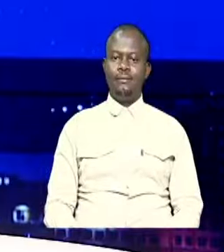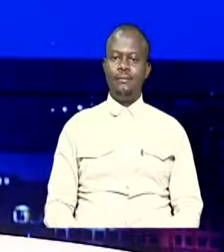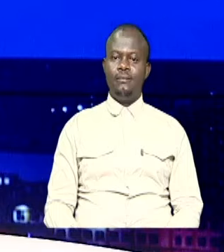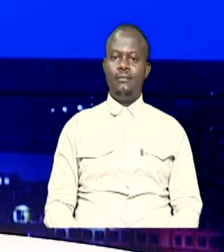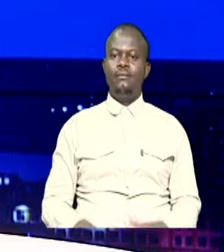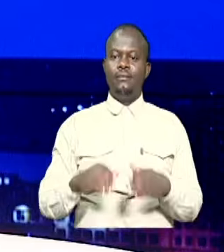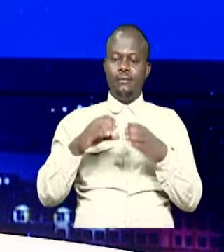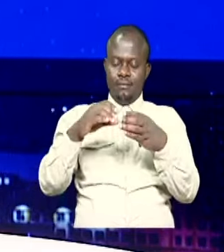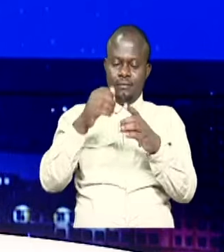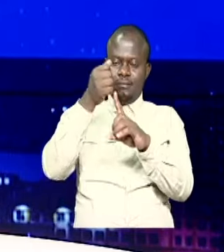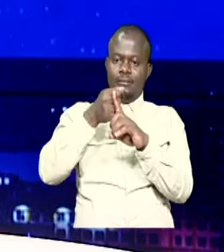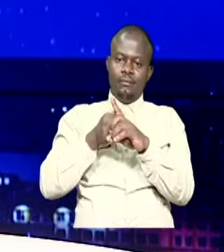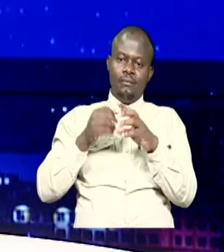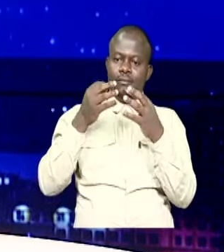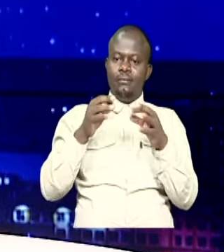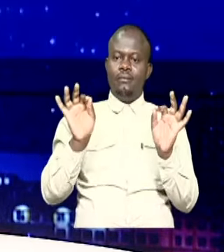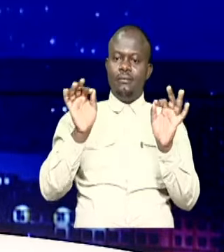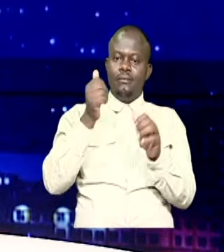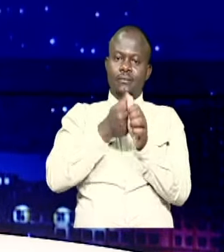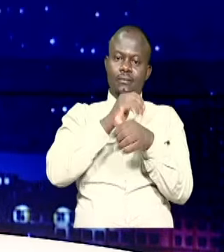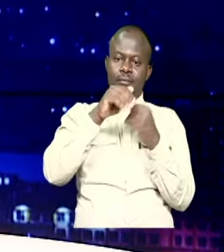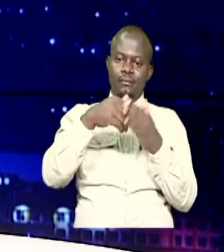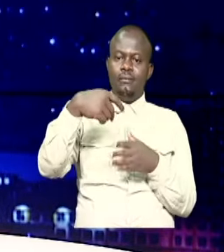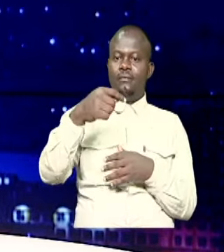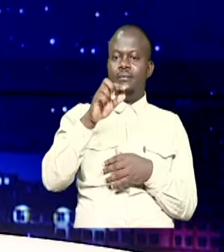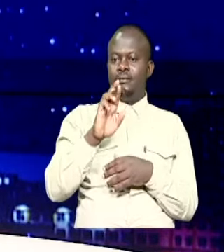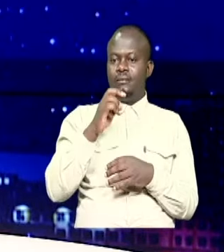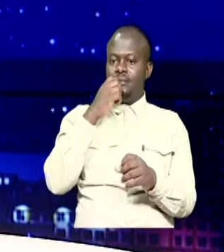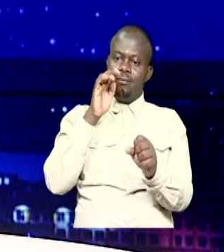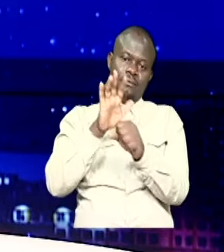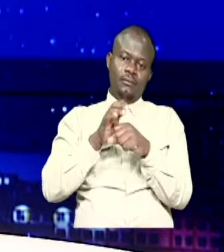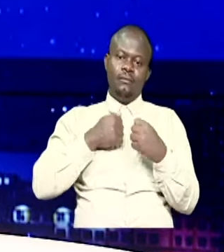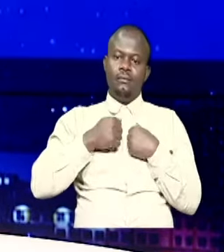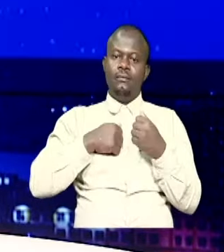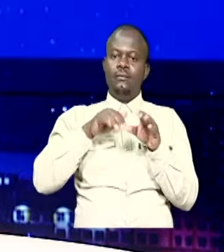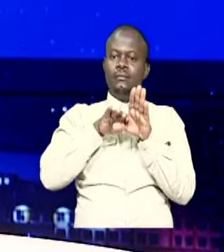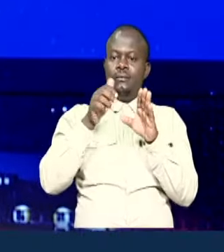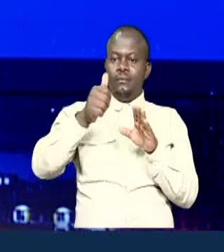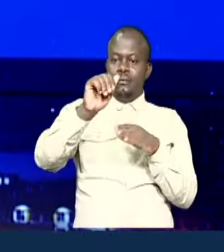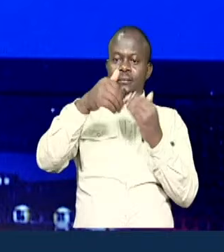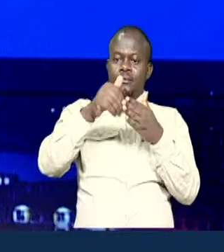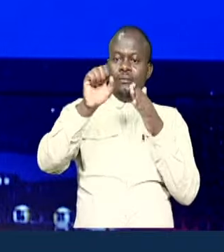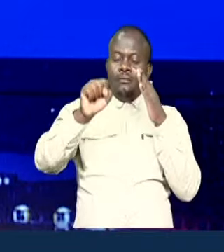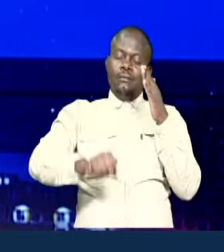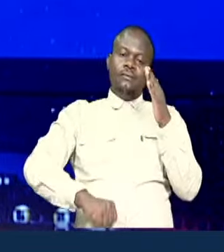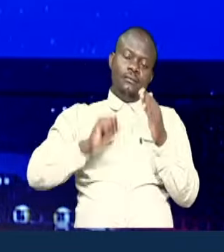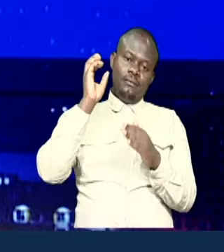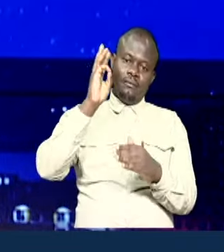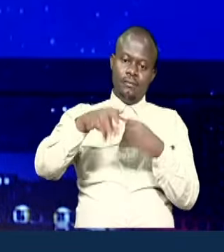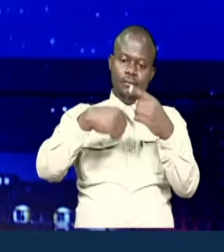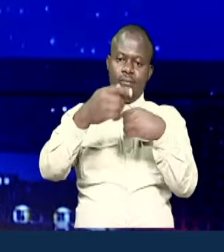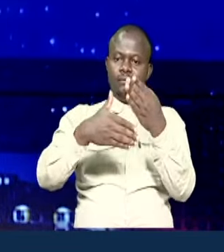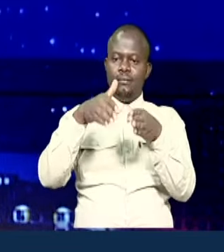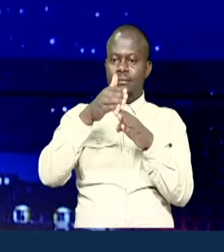Riharanira ukwishyira ukizana kwa buri muntu PL ryo ryijeje abanyarwanda n'abayoboke baryo mu ntara y'Amajyepfo ko rizakomeza kubakira